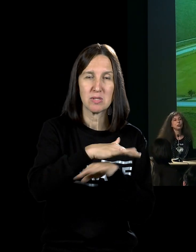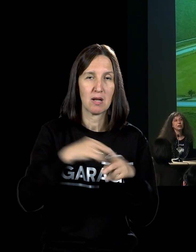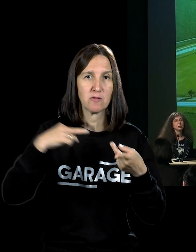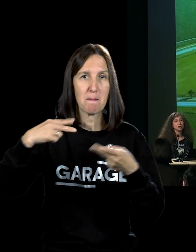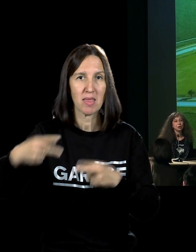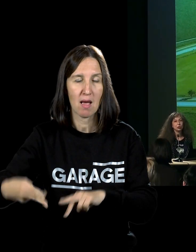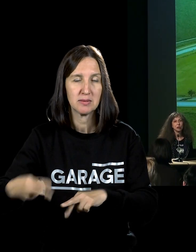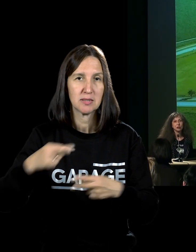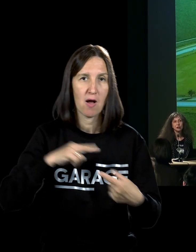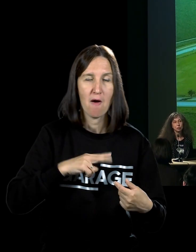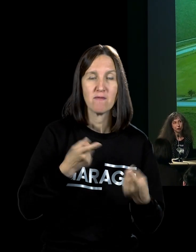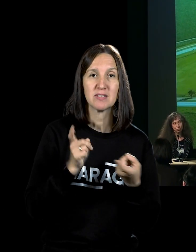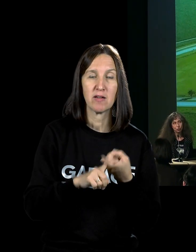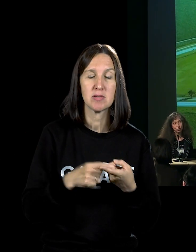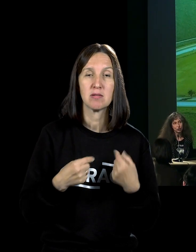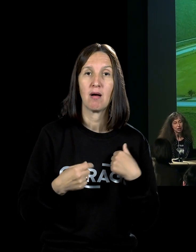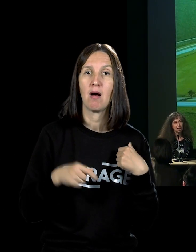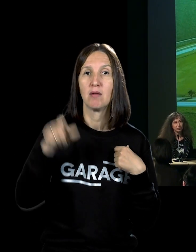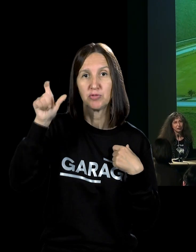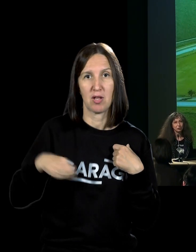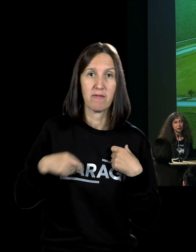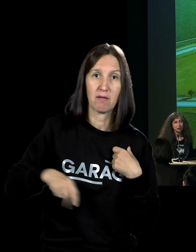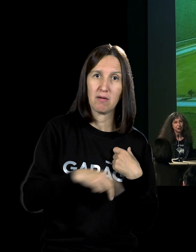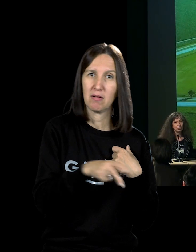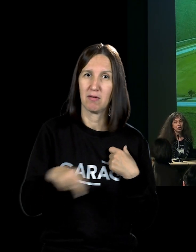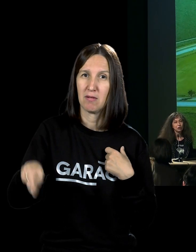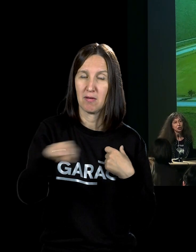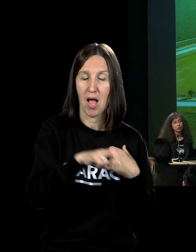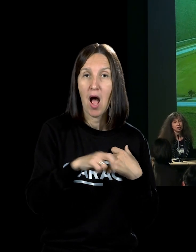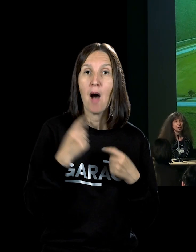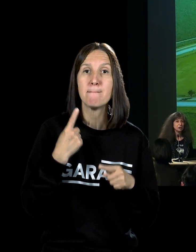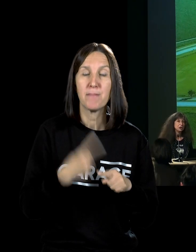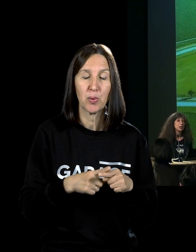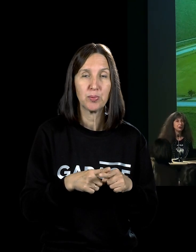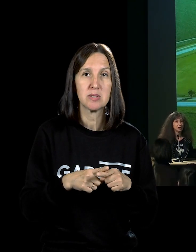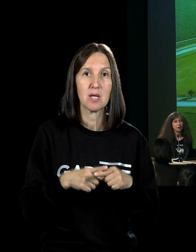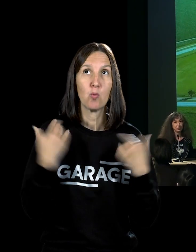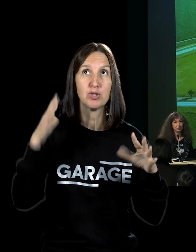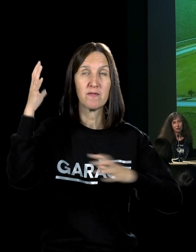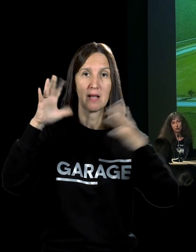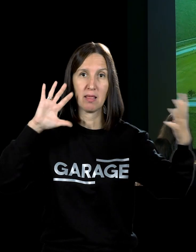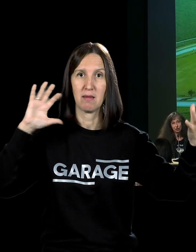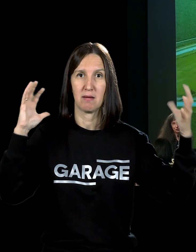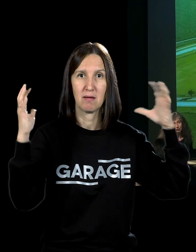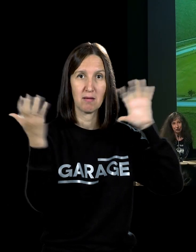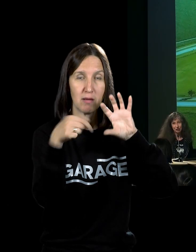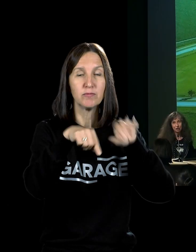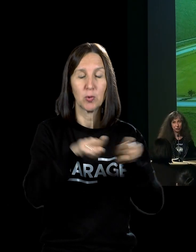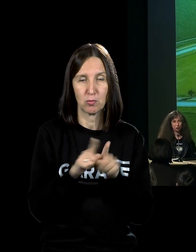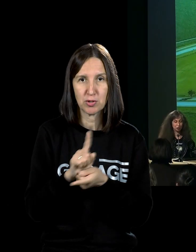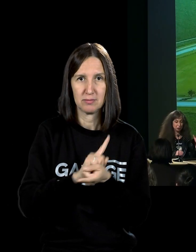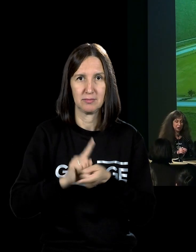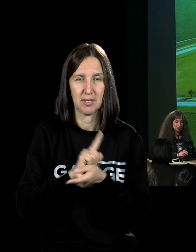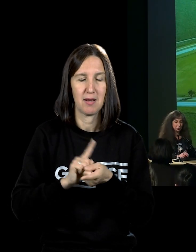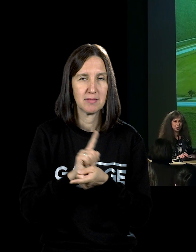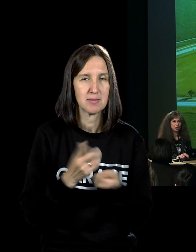меняется не только в зависимости от того, как зритель по нему ходит, а в зависимости от того, как от движения Вселенной, да, движения Земли,